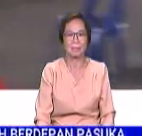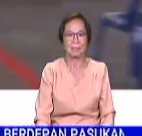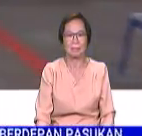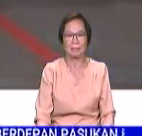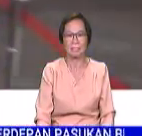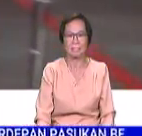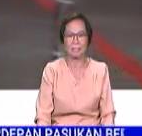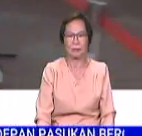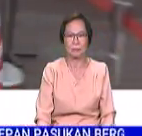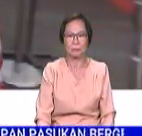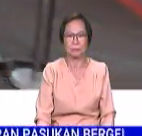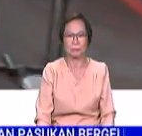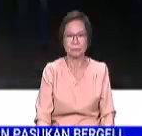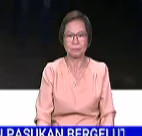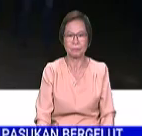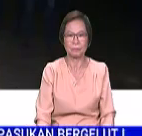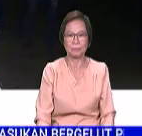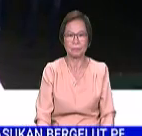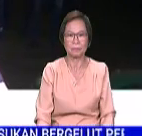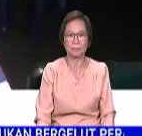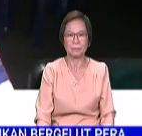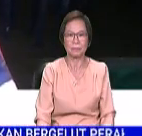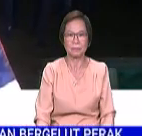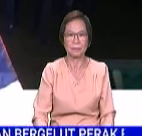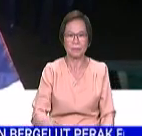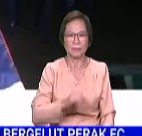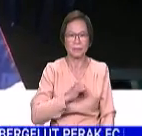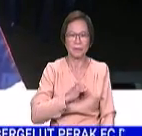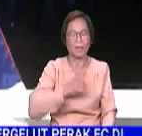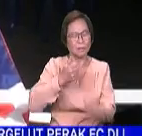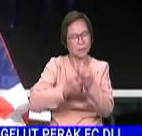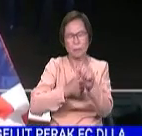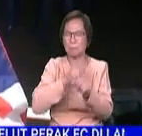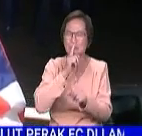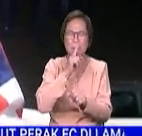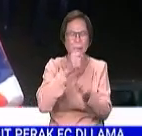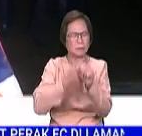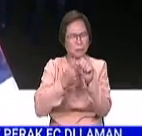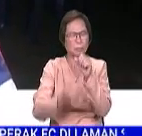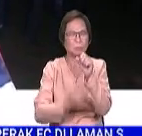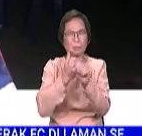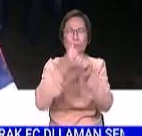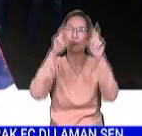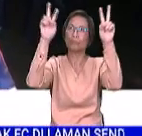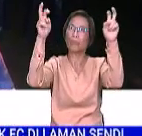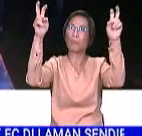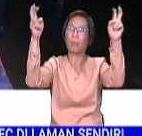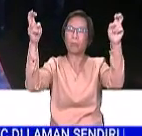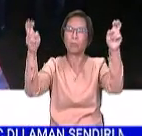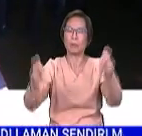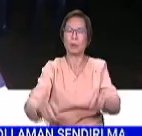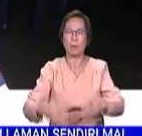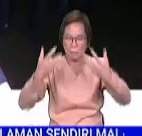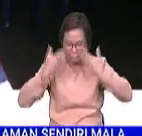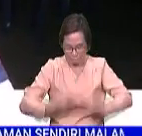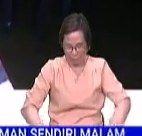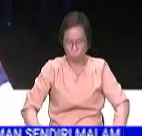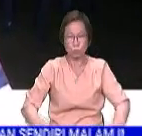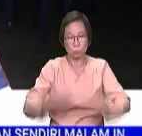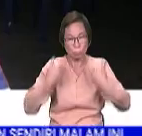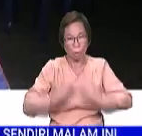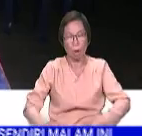hai Halo saya Lukman pada tahun saya bertemakan selalu memang menggunakan kostum